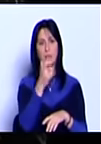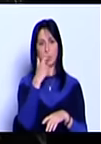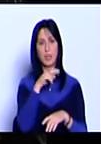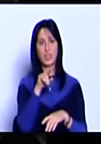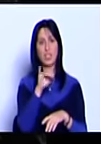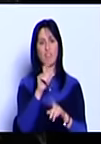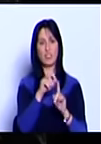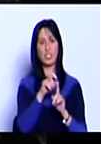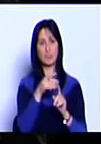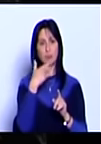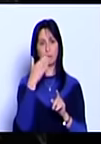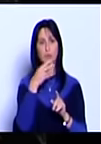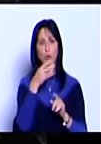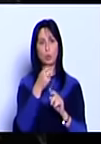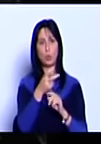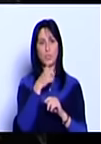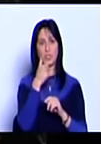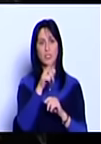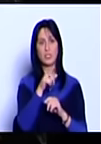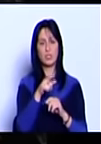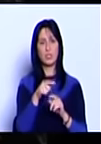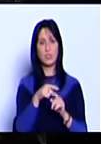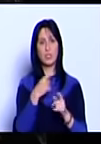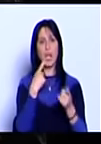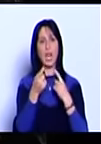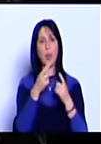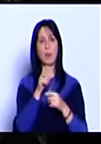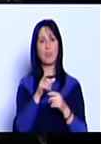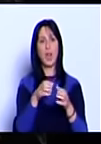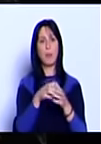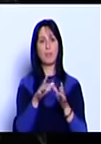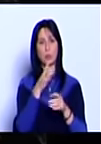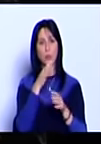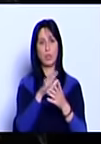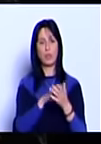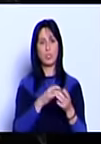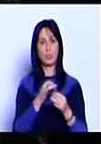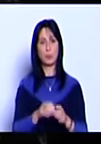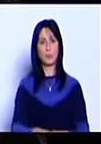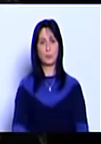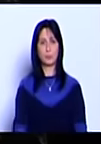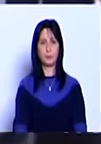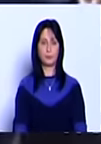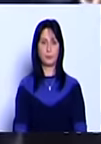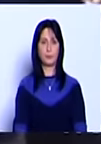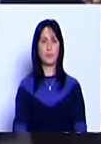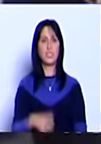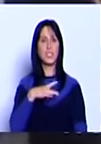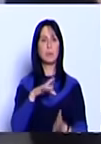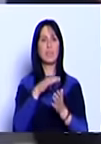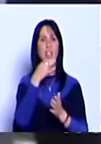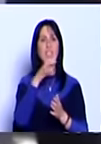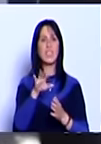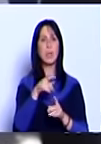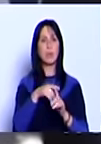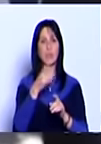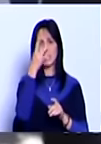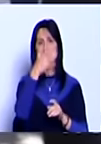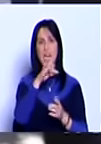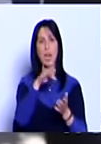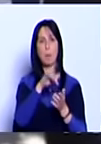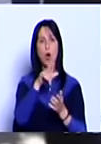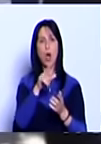დავითის გამოსვლიდან 2012 წელს, როცა ის ელექტორატს ელაპარაკება კამპანიის დროს და გავაგრძელოთ საუბარი. თბილისში ნებისმიერი ზანგი მოქალაქეა,